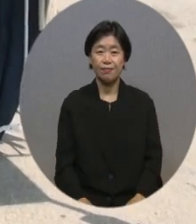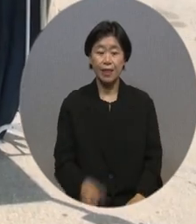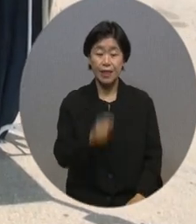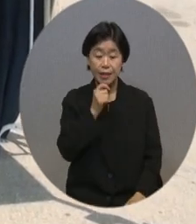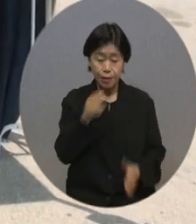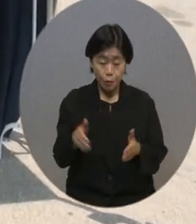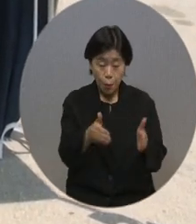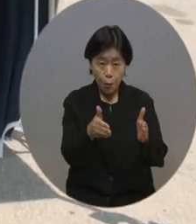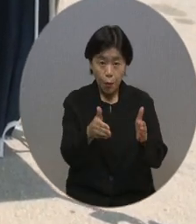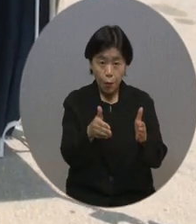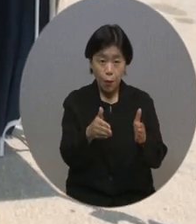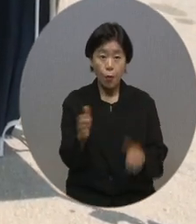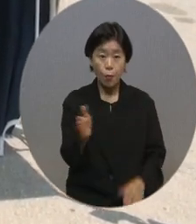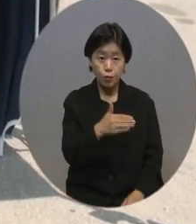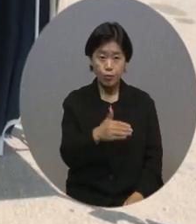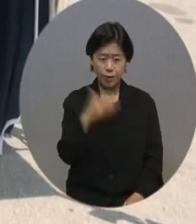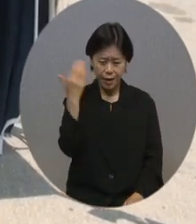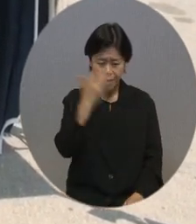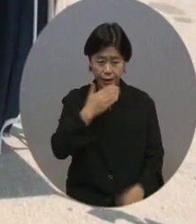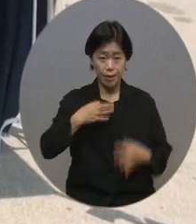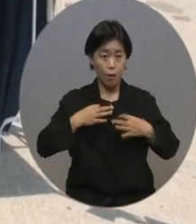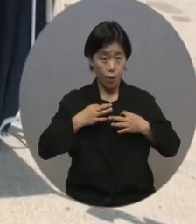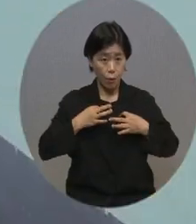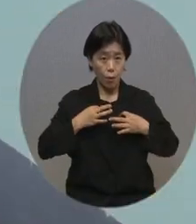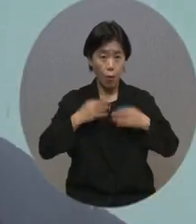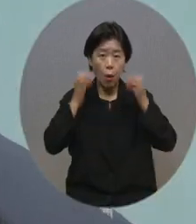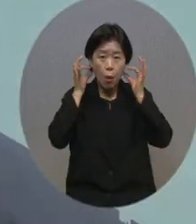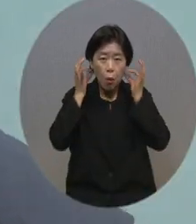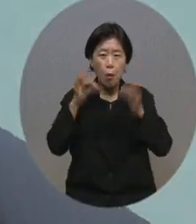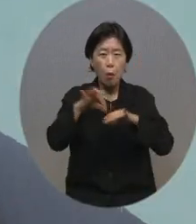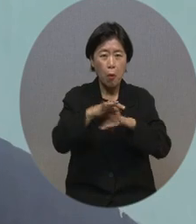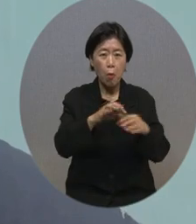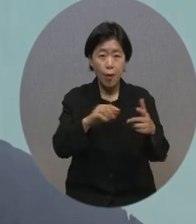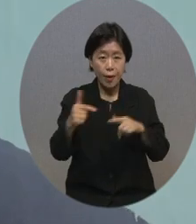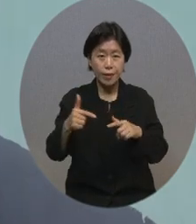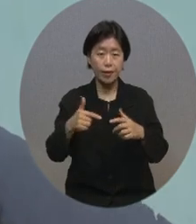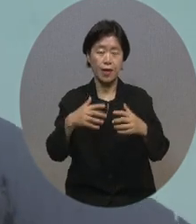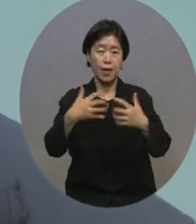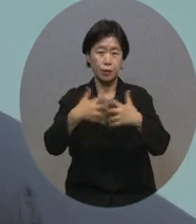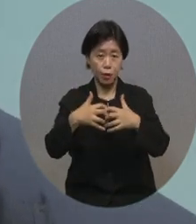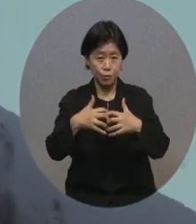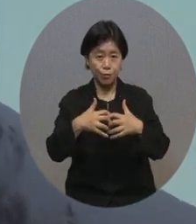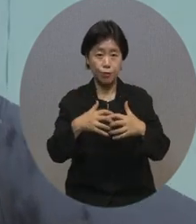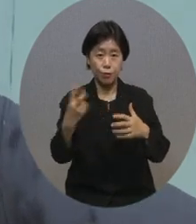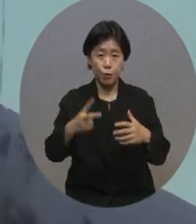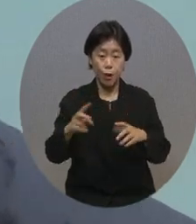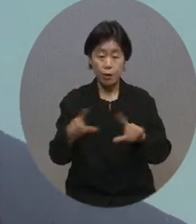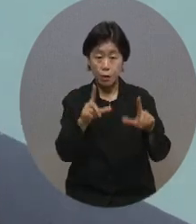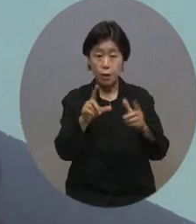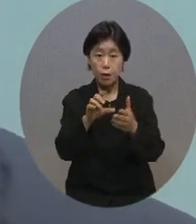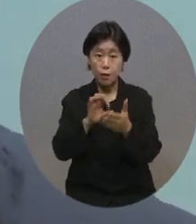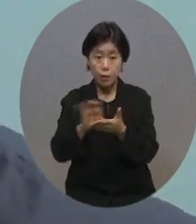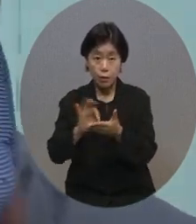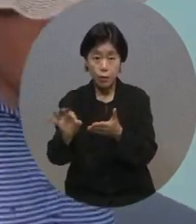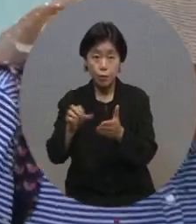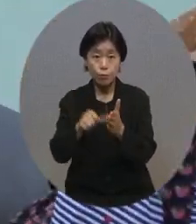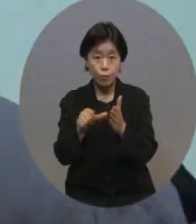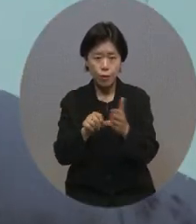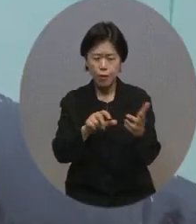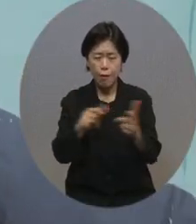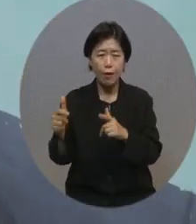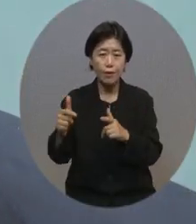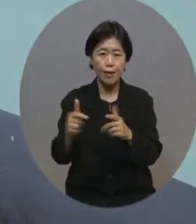골목길 입구부터 깨끗한 의류와 액세서리, 가전제품, 일상생활용품 등 다양한